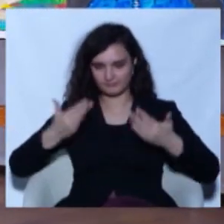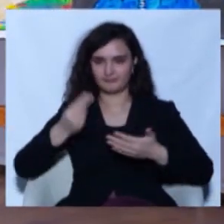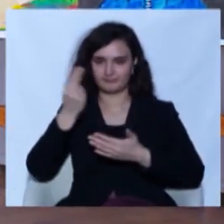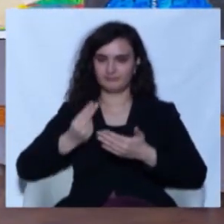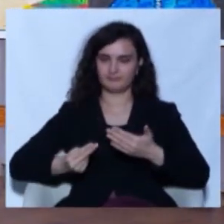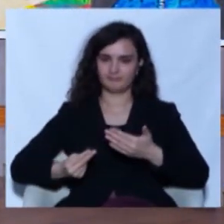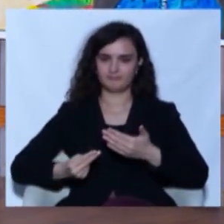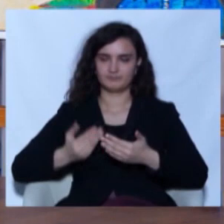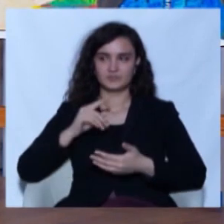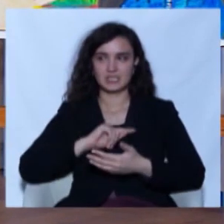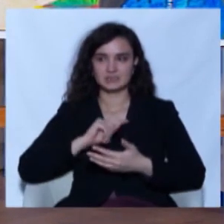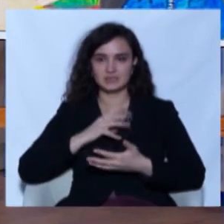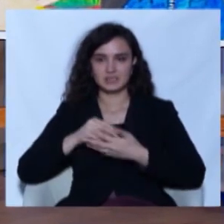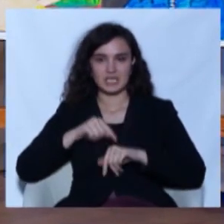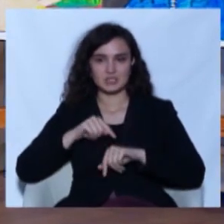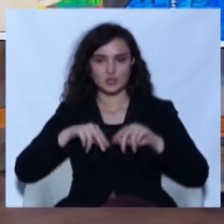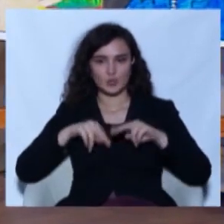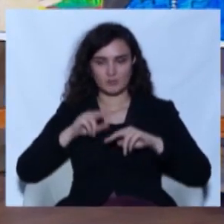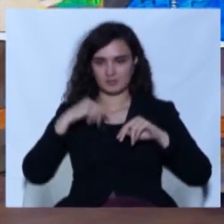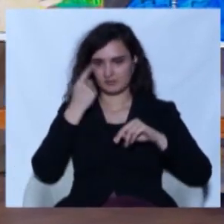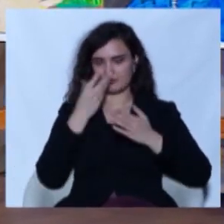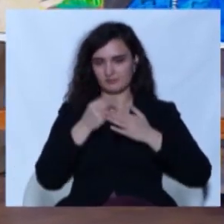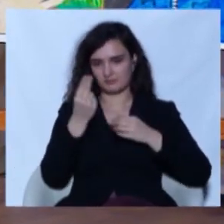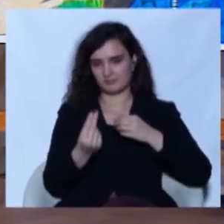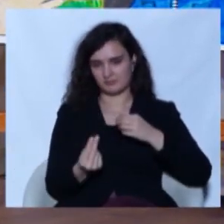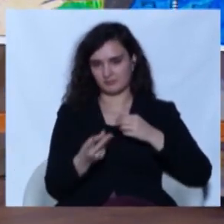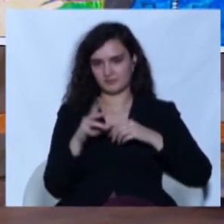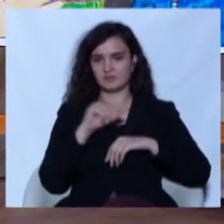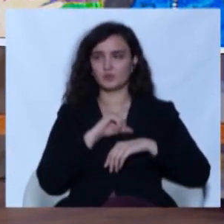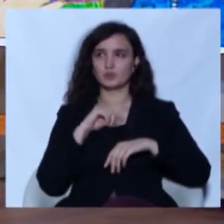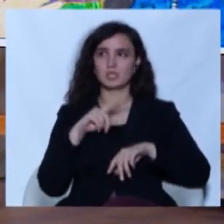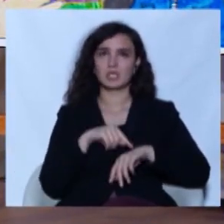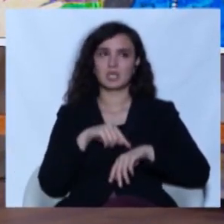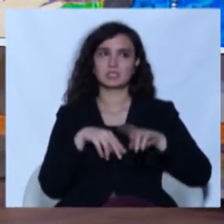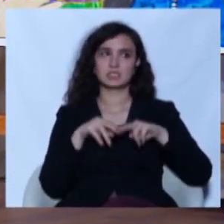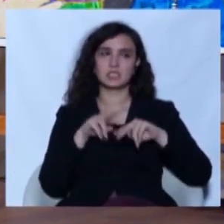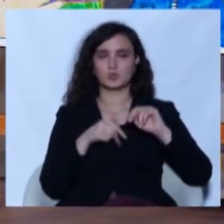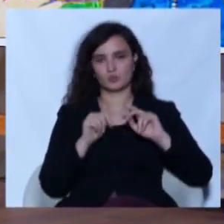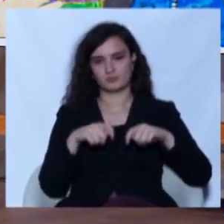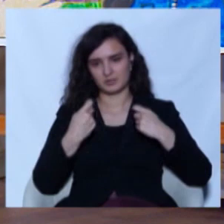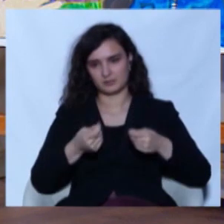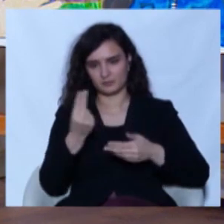такой не хасеат, да хат от портреты, он такой ра хасеат за схартаисет.